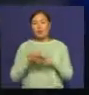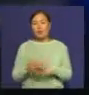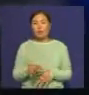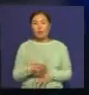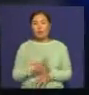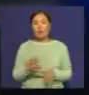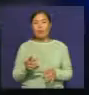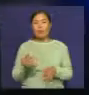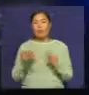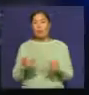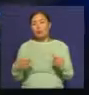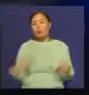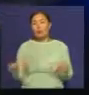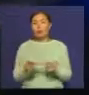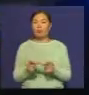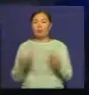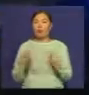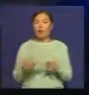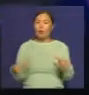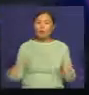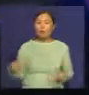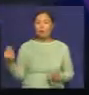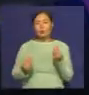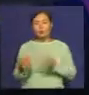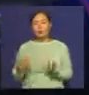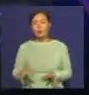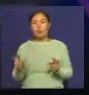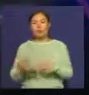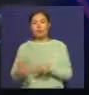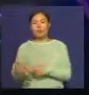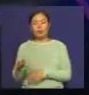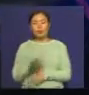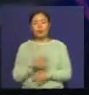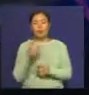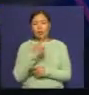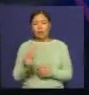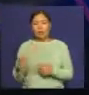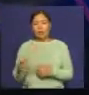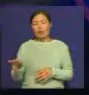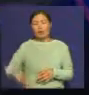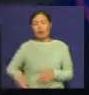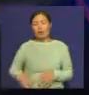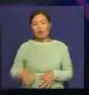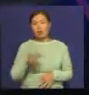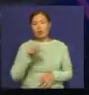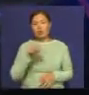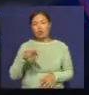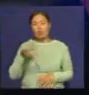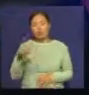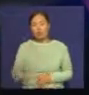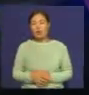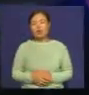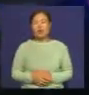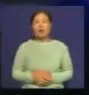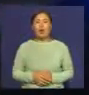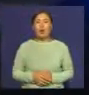проинспектированы торгово-развлекательные комплексы всего региона. Проверено порядка 52 объектов, сообщил начальник департамента ПЧС Куанар Базарбаев. Мои